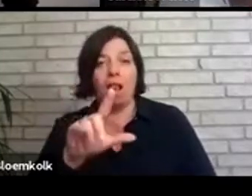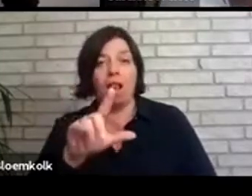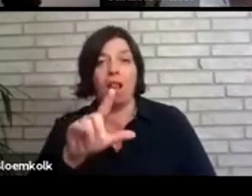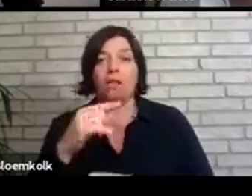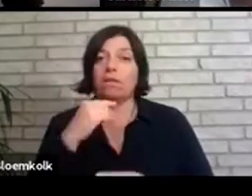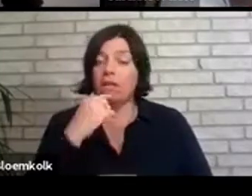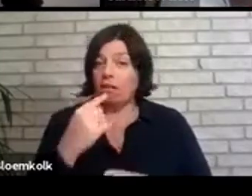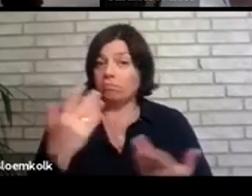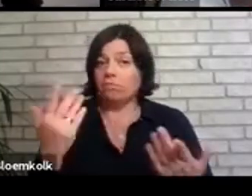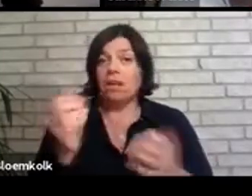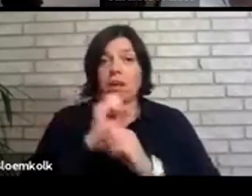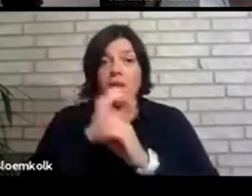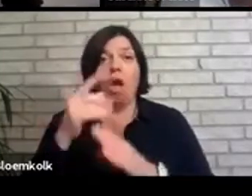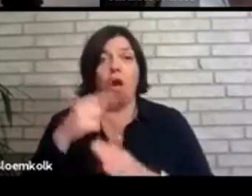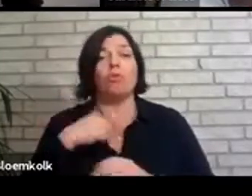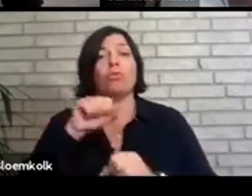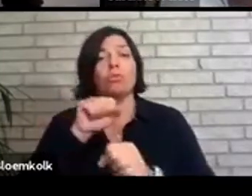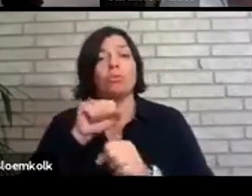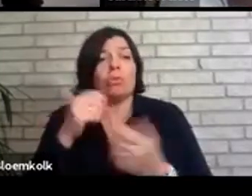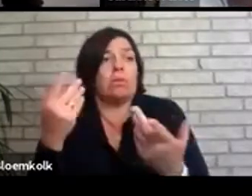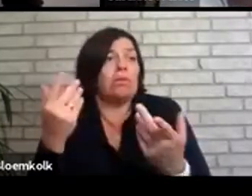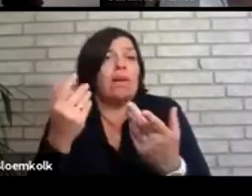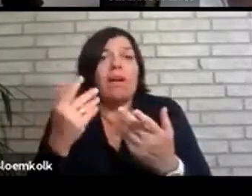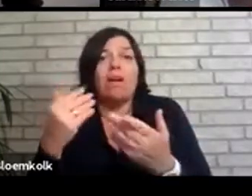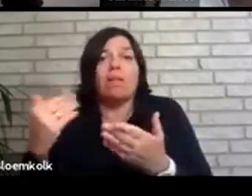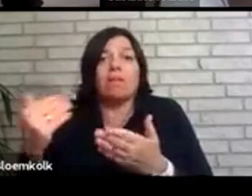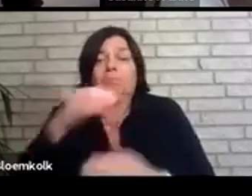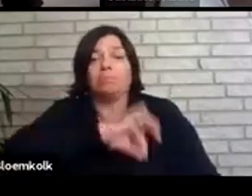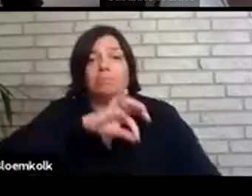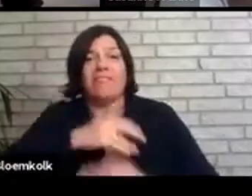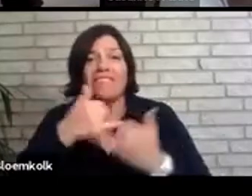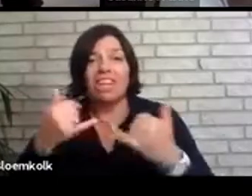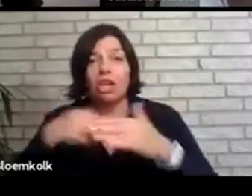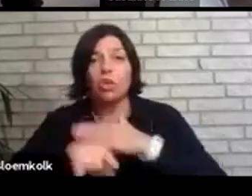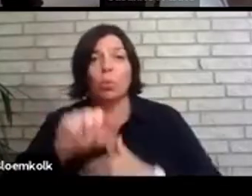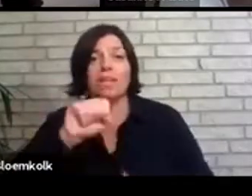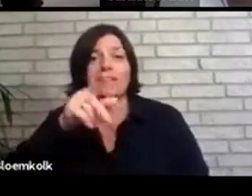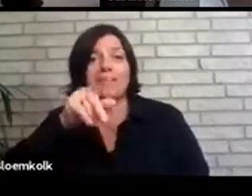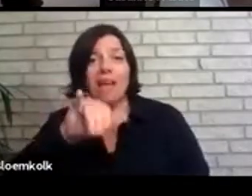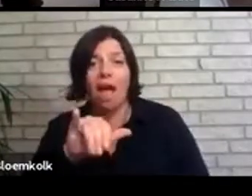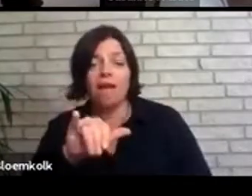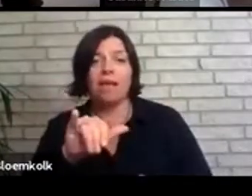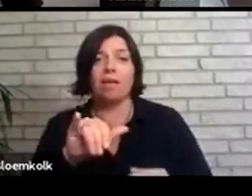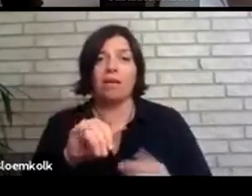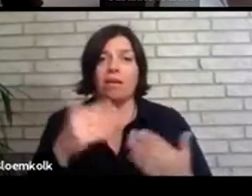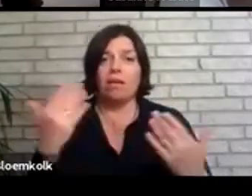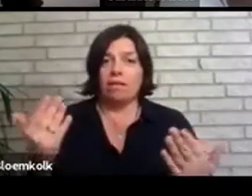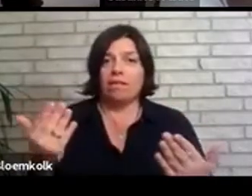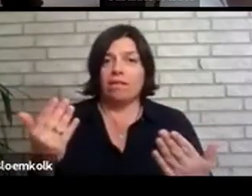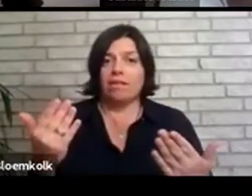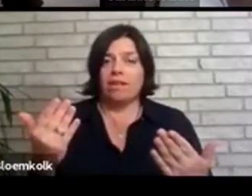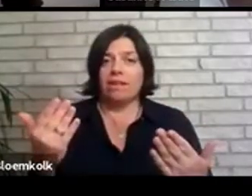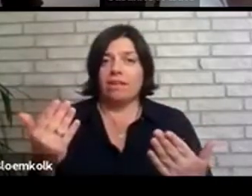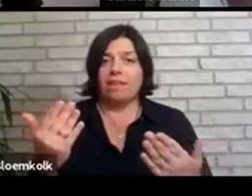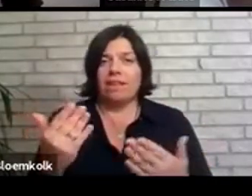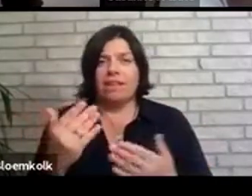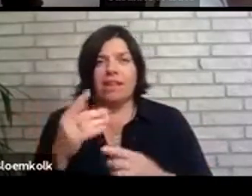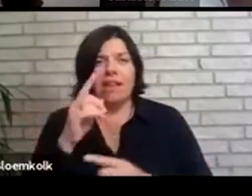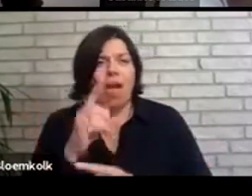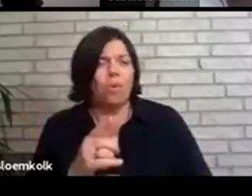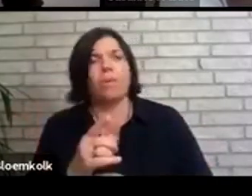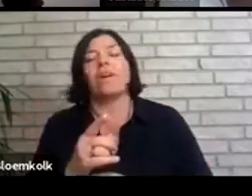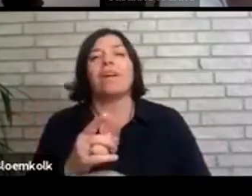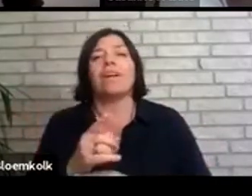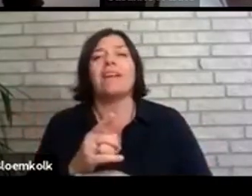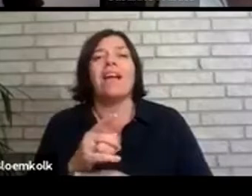verkaufen. Das sind die reichweitenstarken Boulevardmedien, allen voran die Bild-Zeitung. Interessant auch, dass Markus Söder und Armin Laschet sich positioniert haben